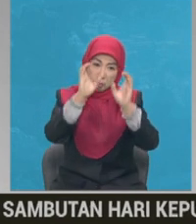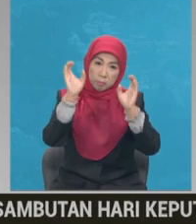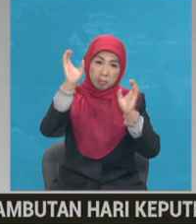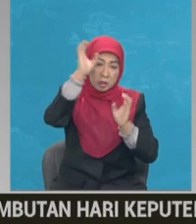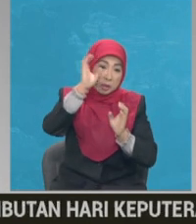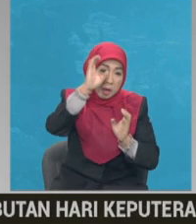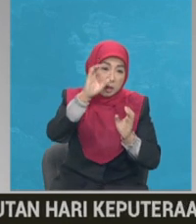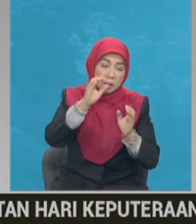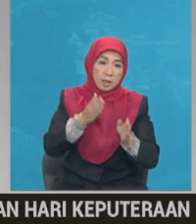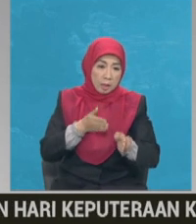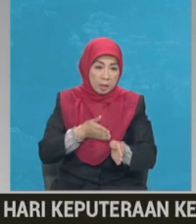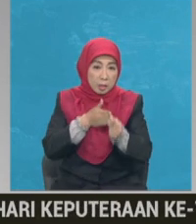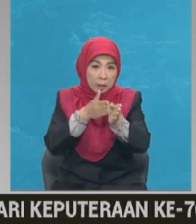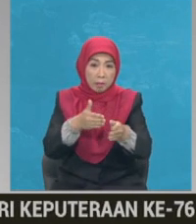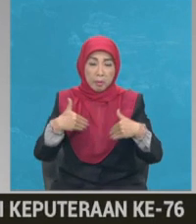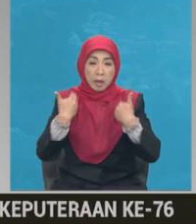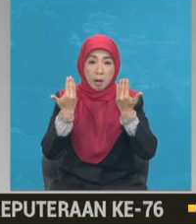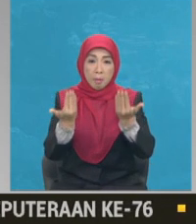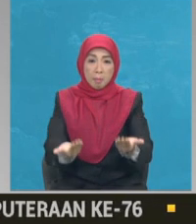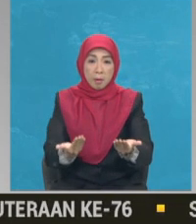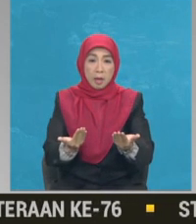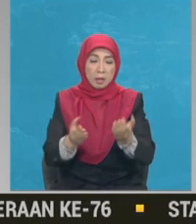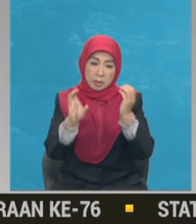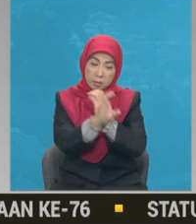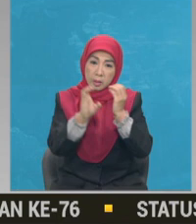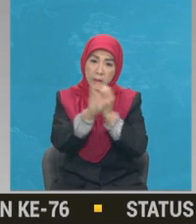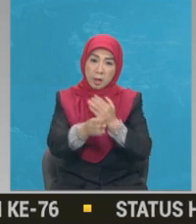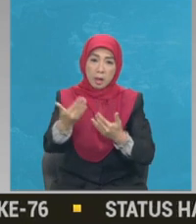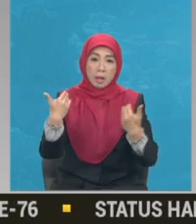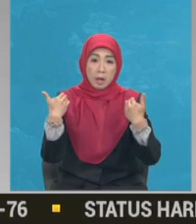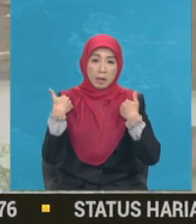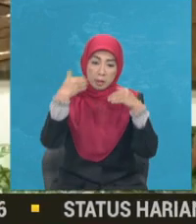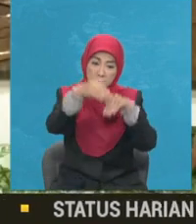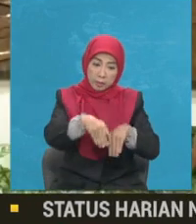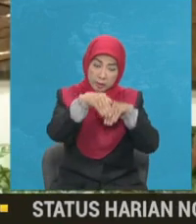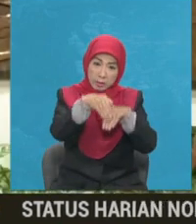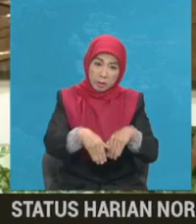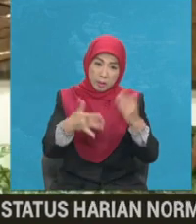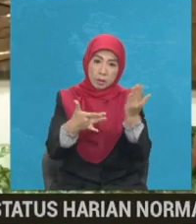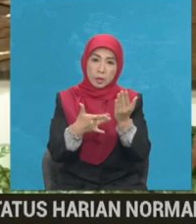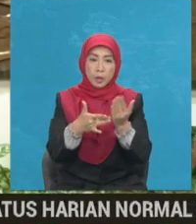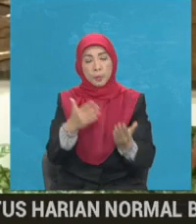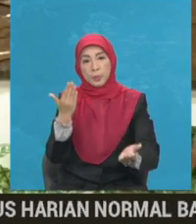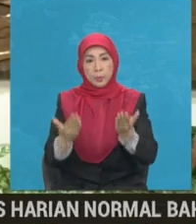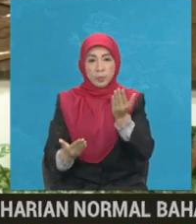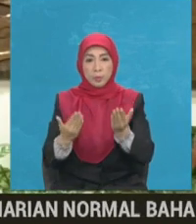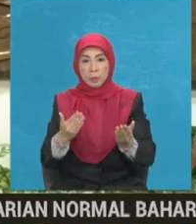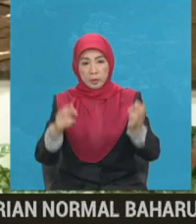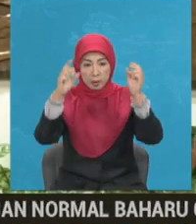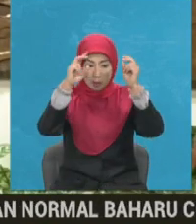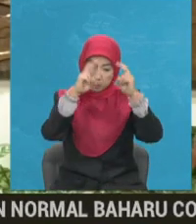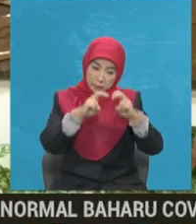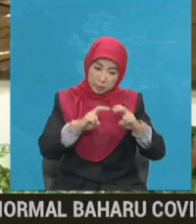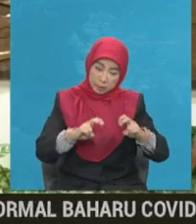jalan Bagaimana mengatasi nah campurkan cabaran yang ada dalam bidang Agro Techno gadget usai mungkin melalui riset